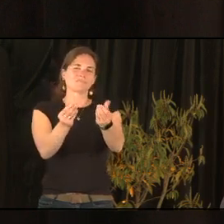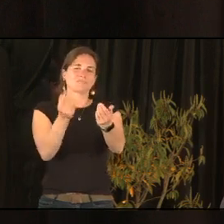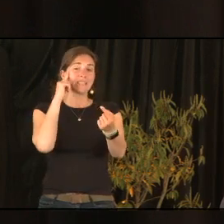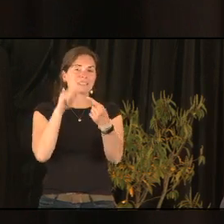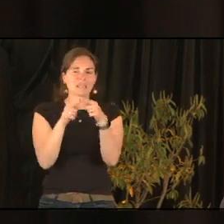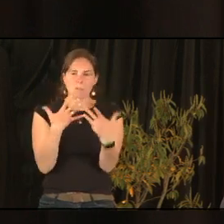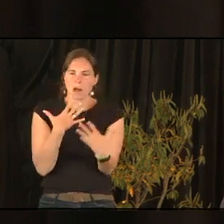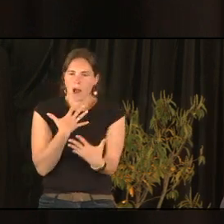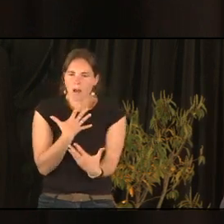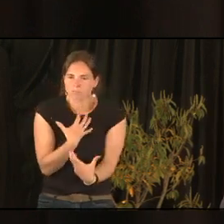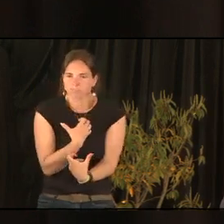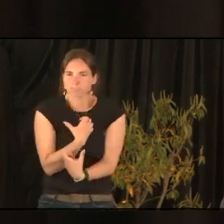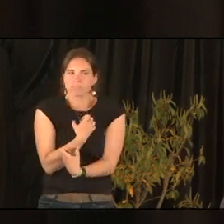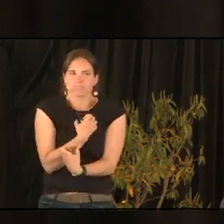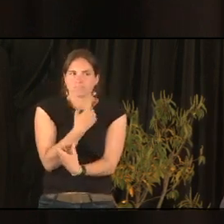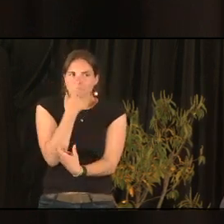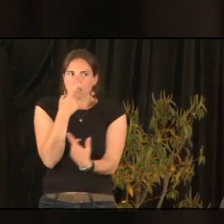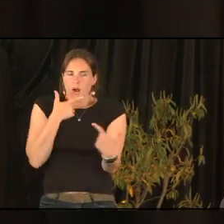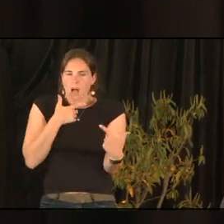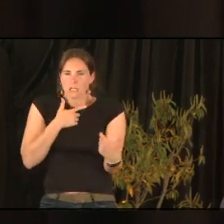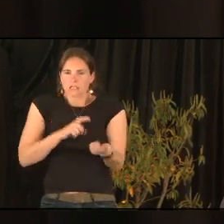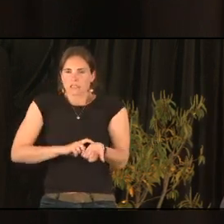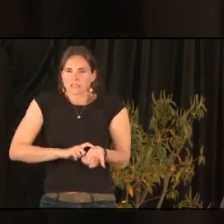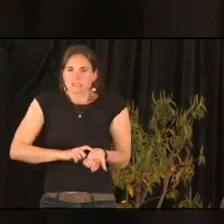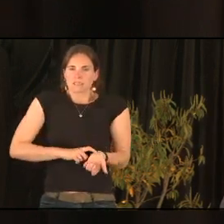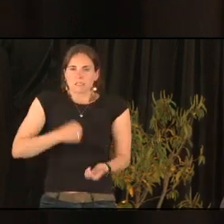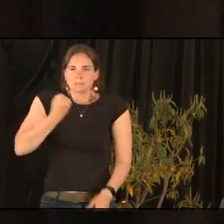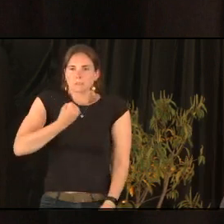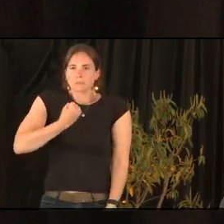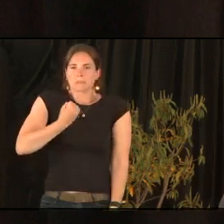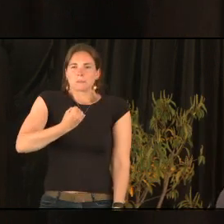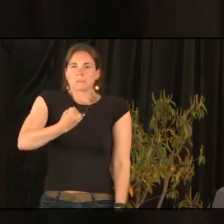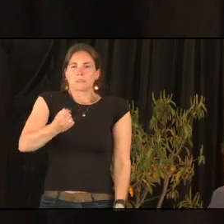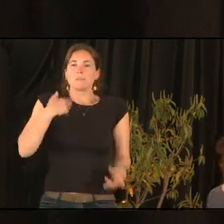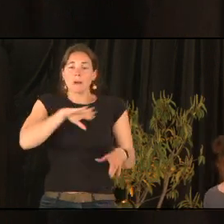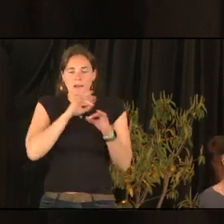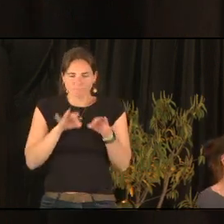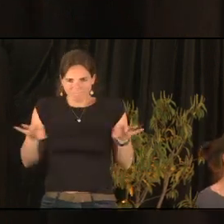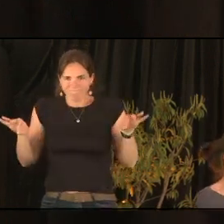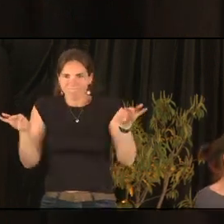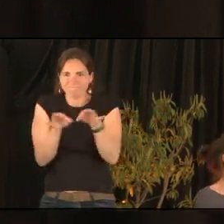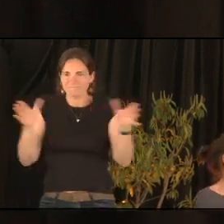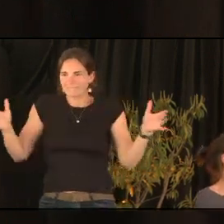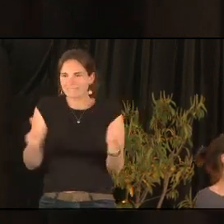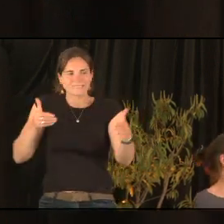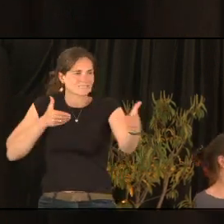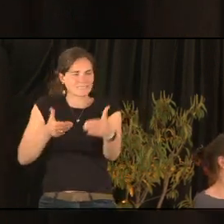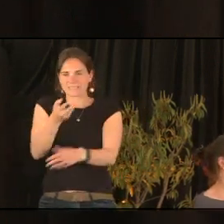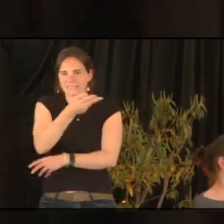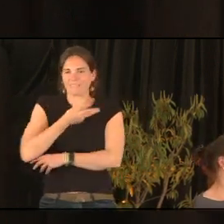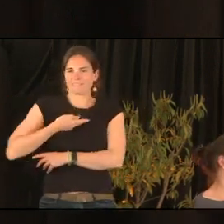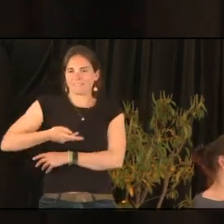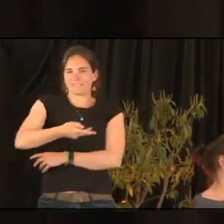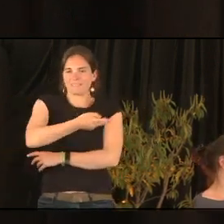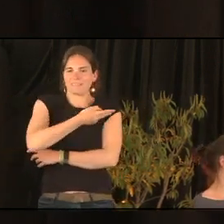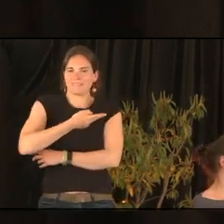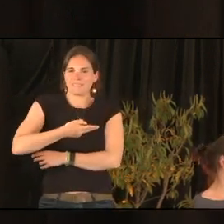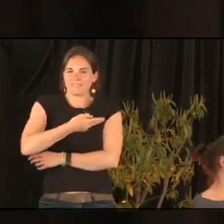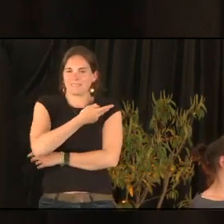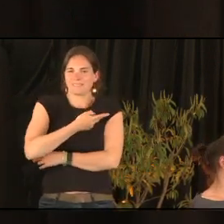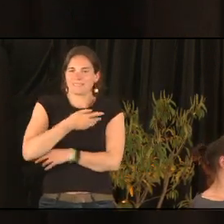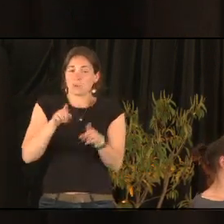de l'angoisse et d'une montée vers... d'une tension qui existe dans ce huis clos. Hein. Le huis clos psychologique m'intéresse beaucoup. Mais ce qui m'intéressait avant toute